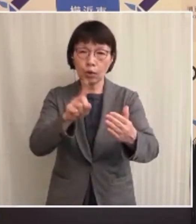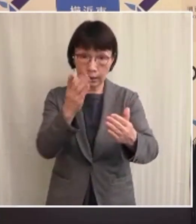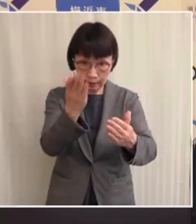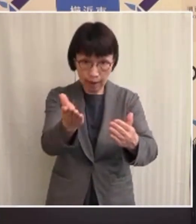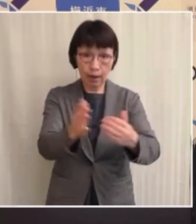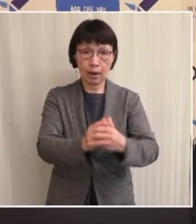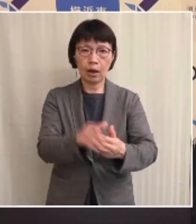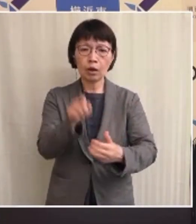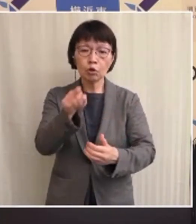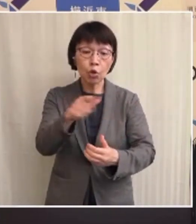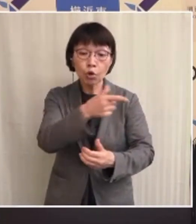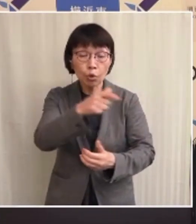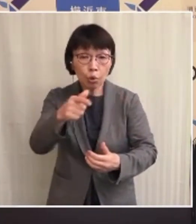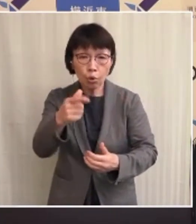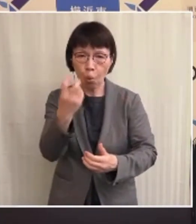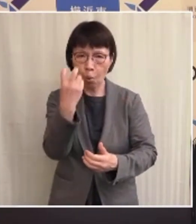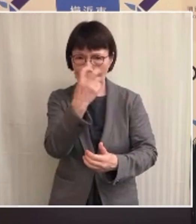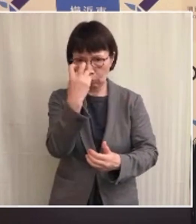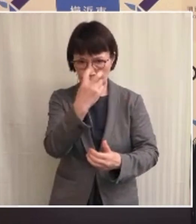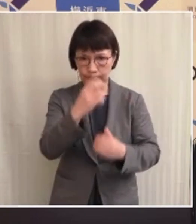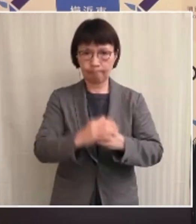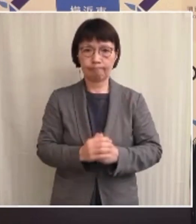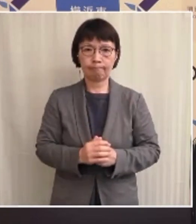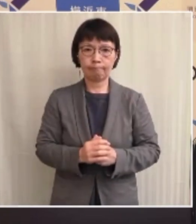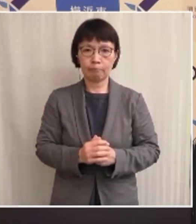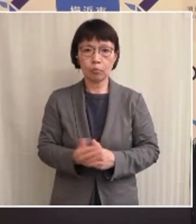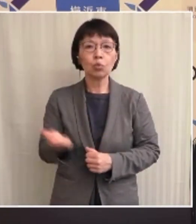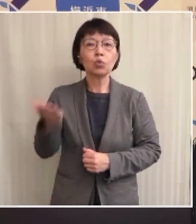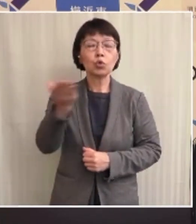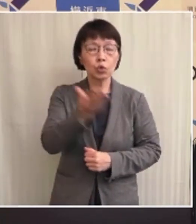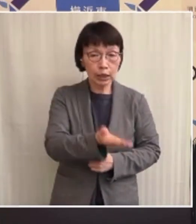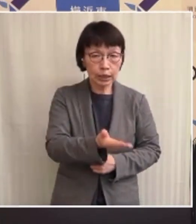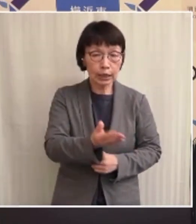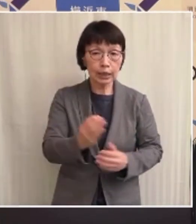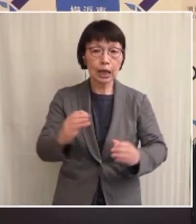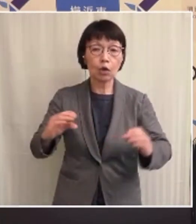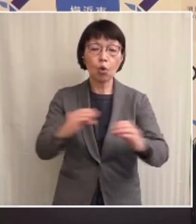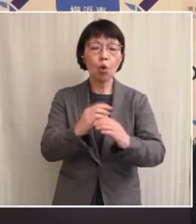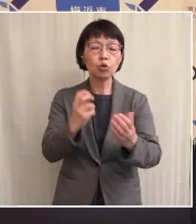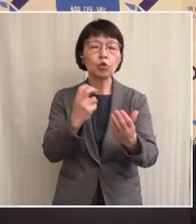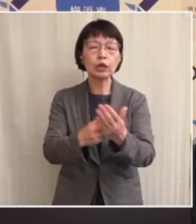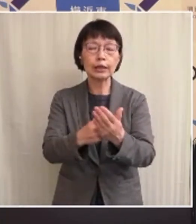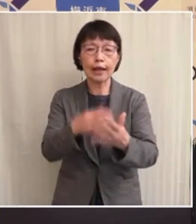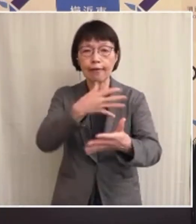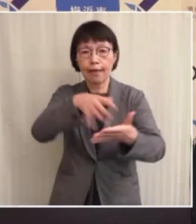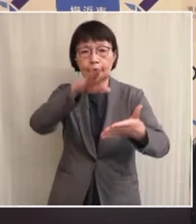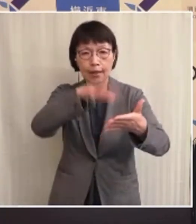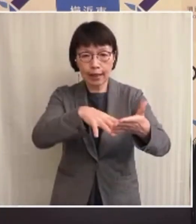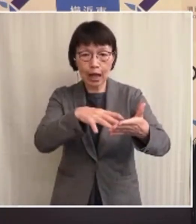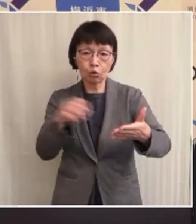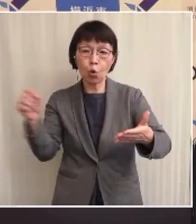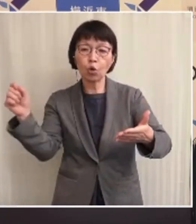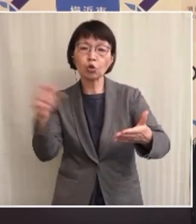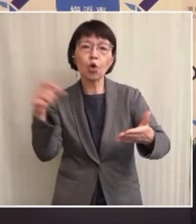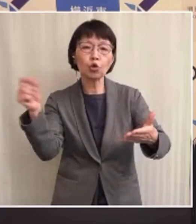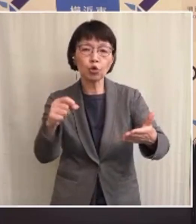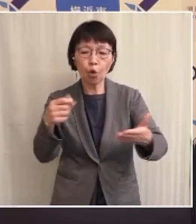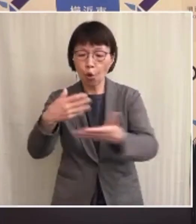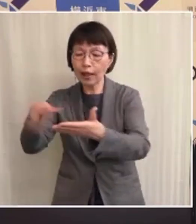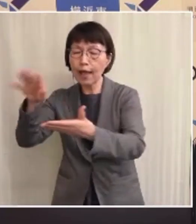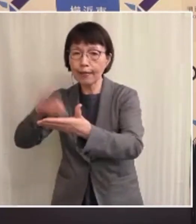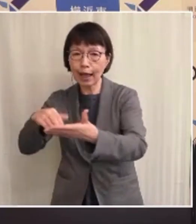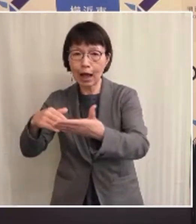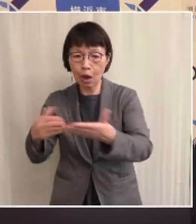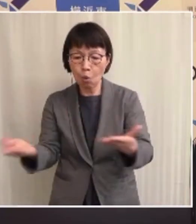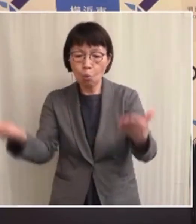確認します。そして、その交通規制データと速度データを重ね合わせ